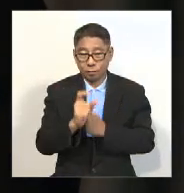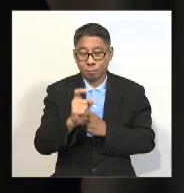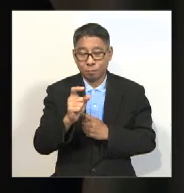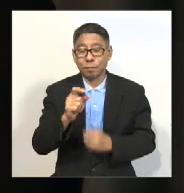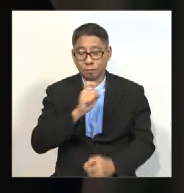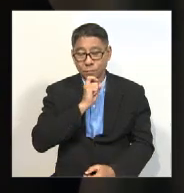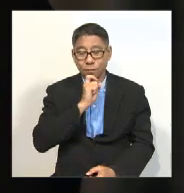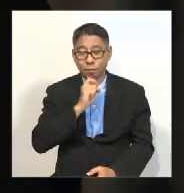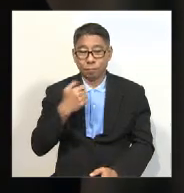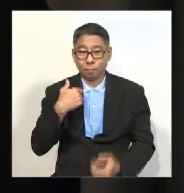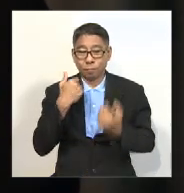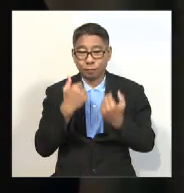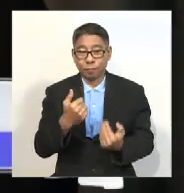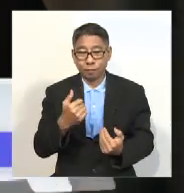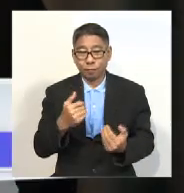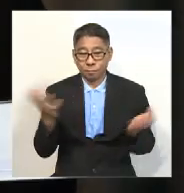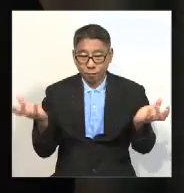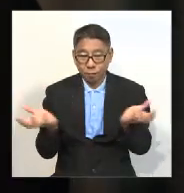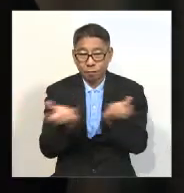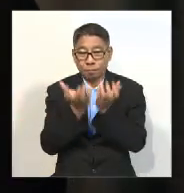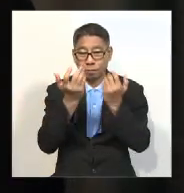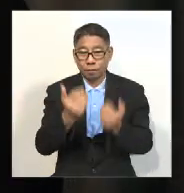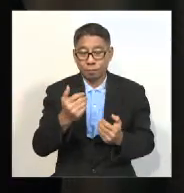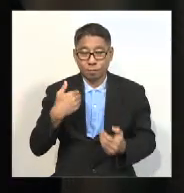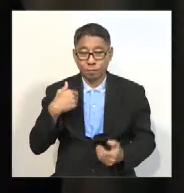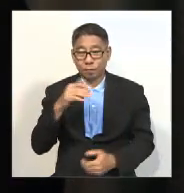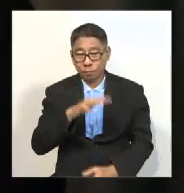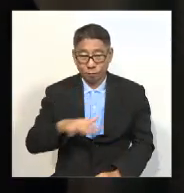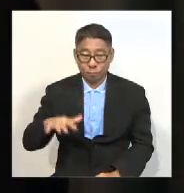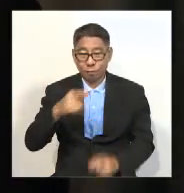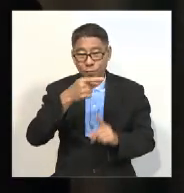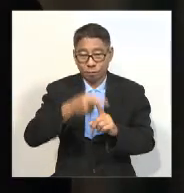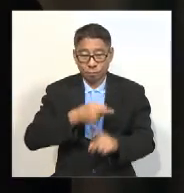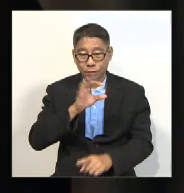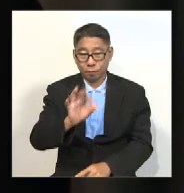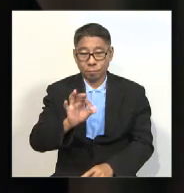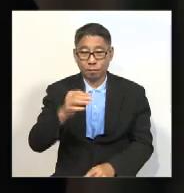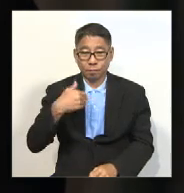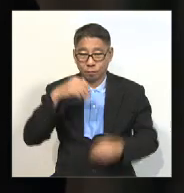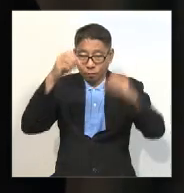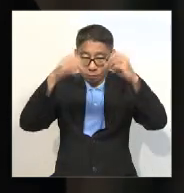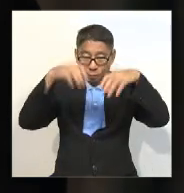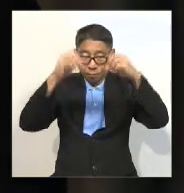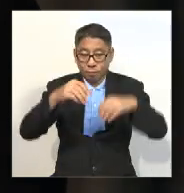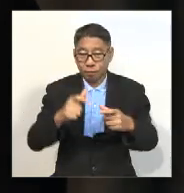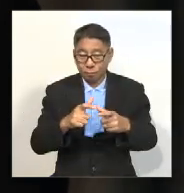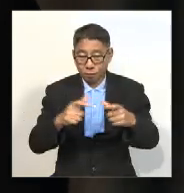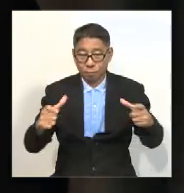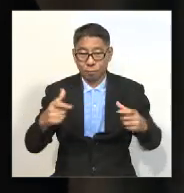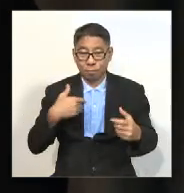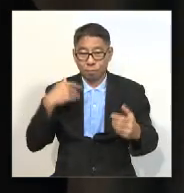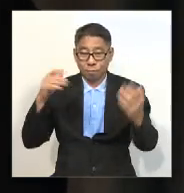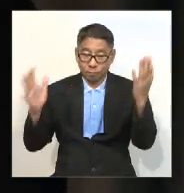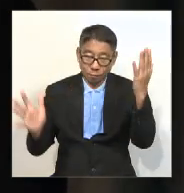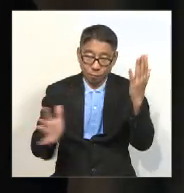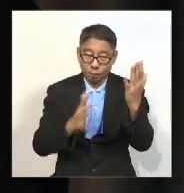บอยู่ซึ่งน่าจะเรียกว่าเป็นปกติในช่วงนี้เดือนกันยายนเป็นช่วงที่มีฝนมากอยู่แล้วจากอิทธิพล